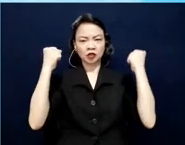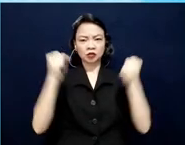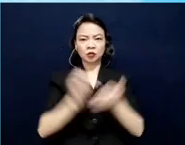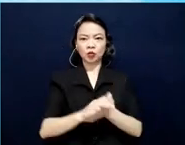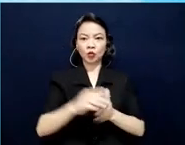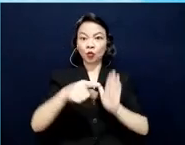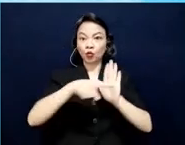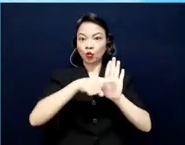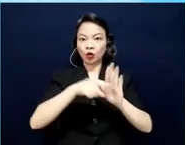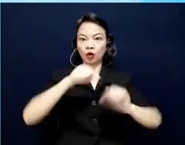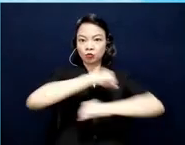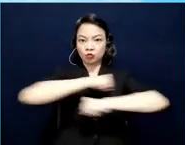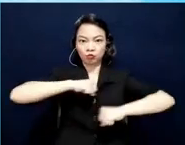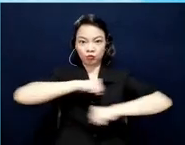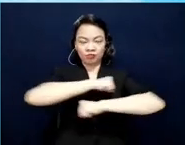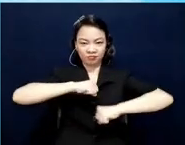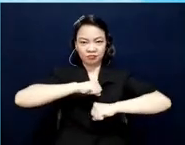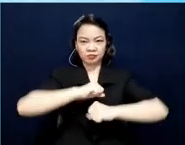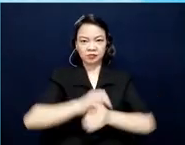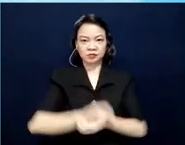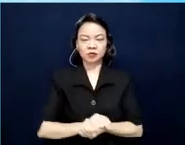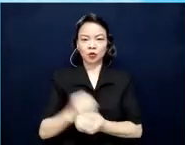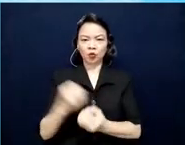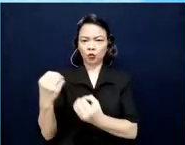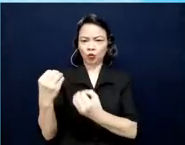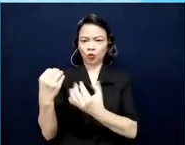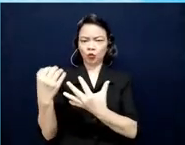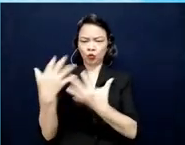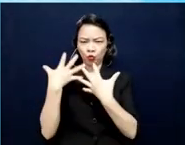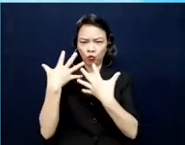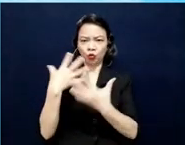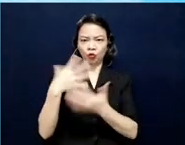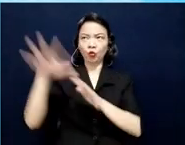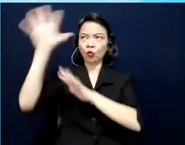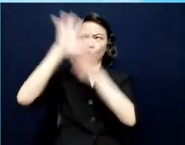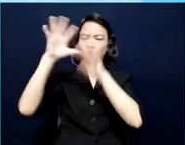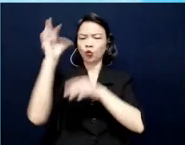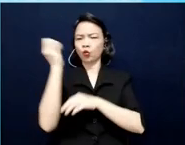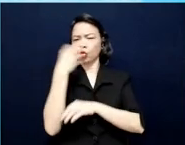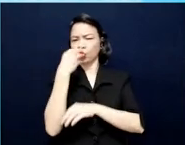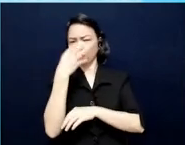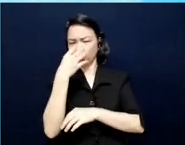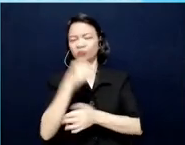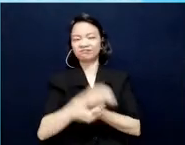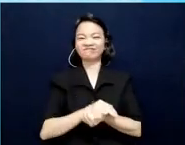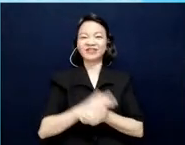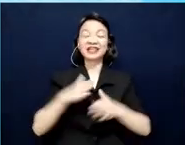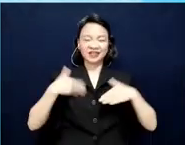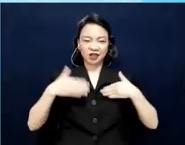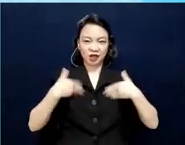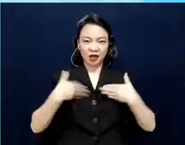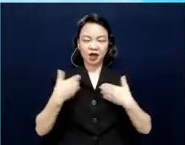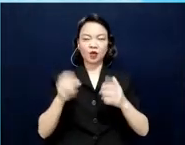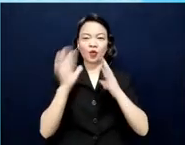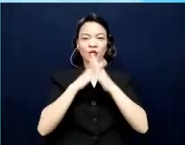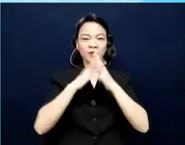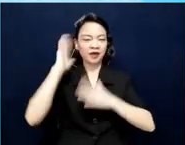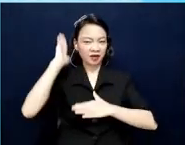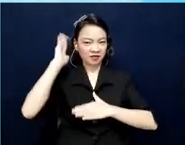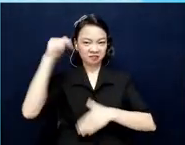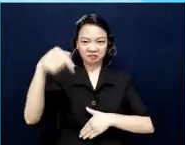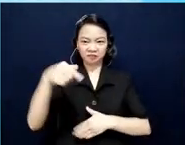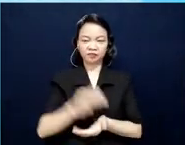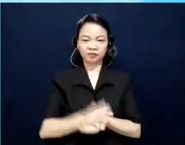juga keterpaparan pada polusi udara. Dan senang sekali karena di webinar kali ini